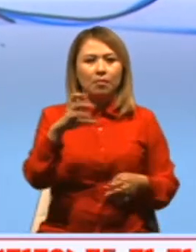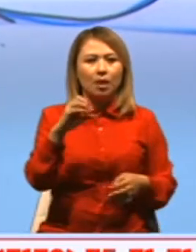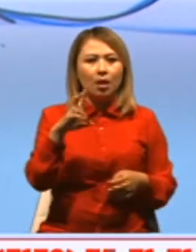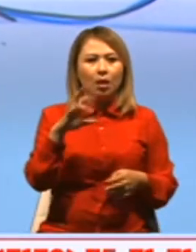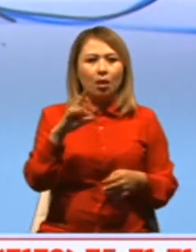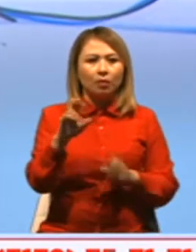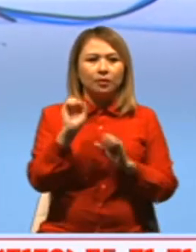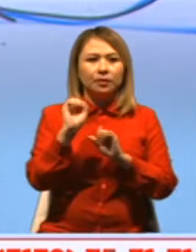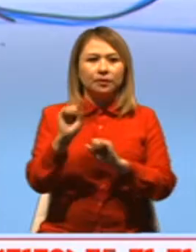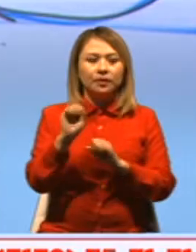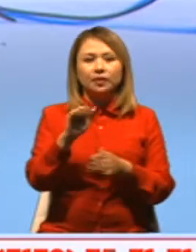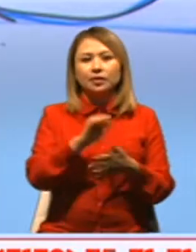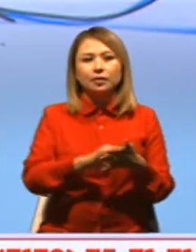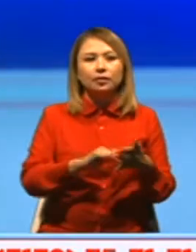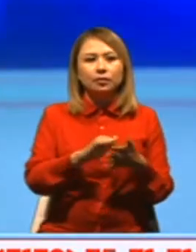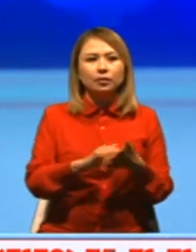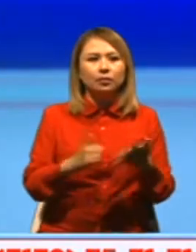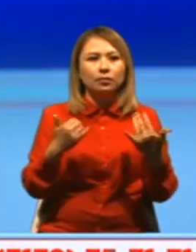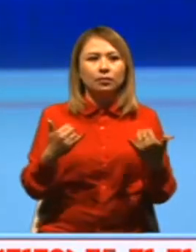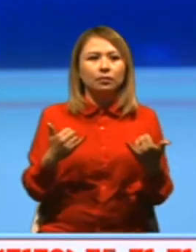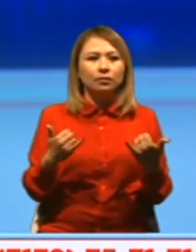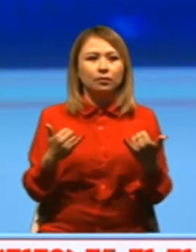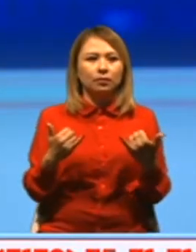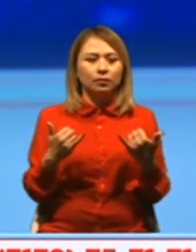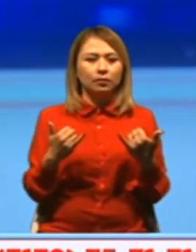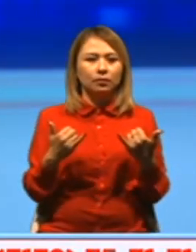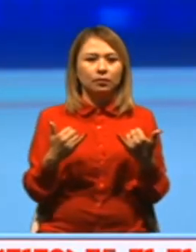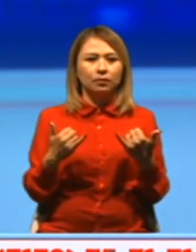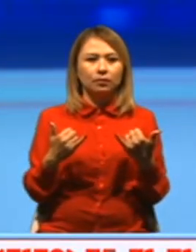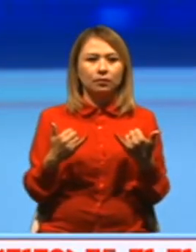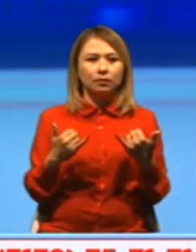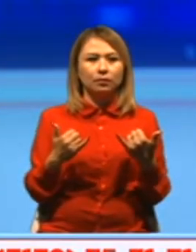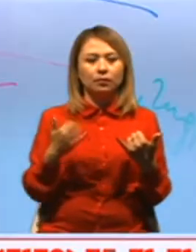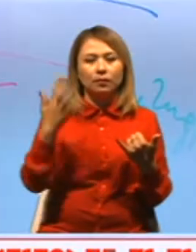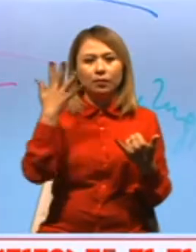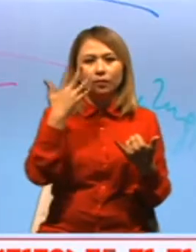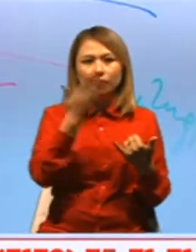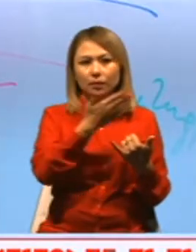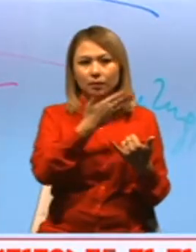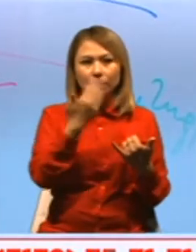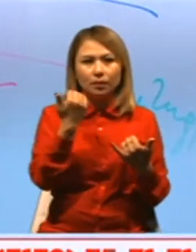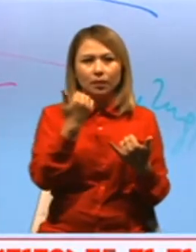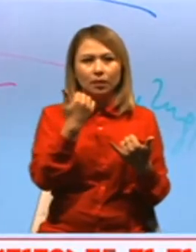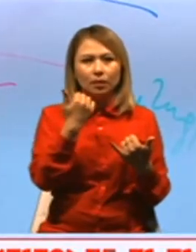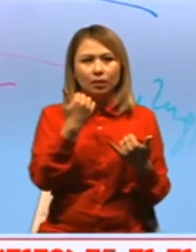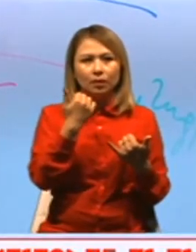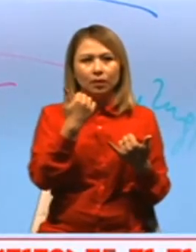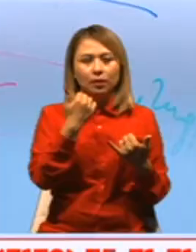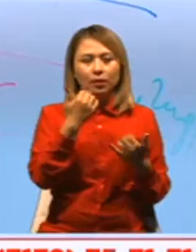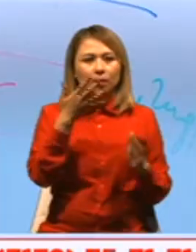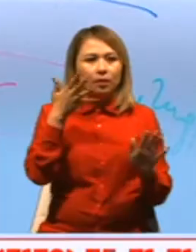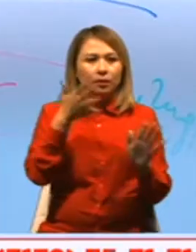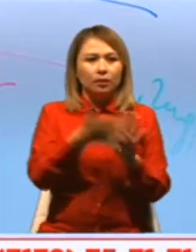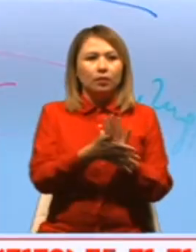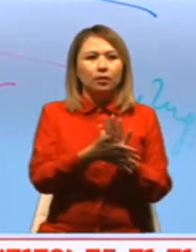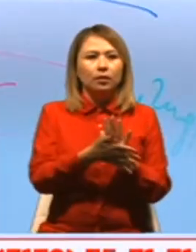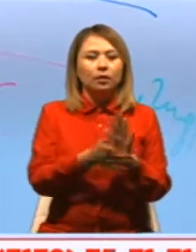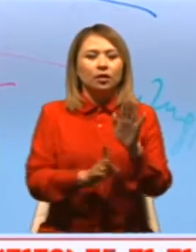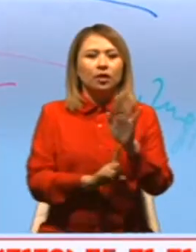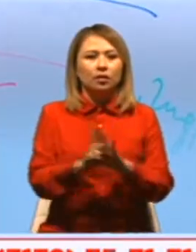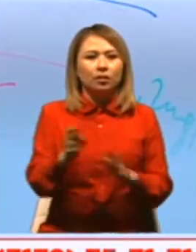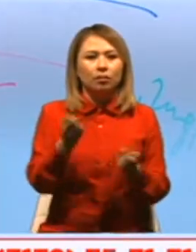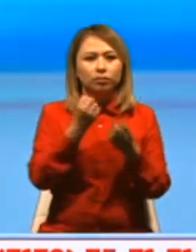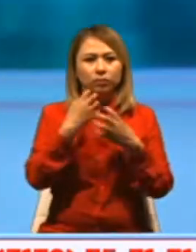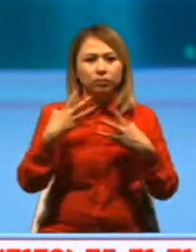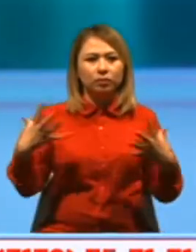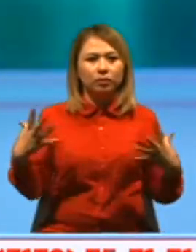атқарады. Ал жаңағы себептерге байланысты, қандай да бір себептерге байланысты, белок жоқ болған кезде ол біздің ағзамызға өтіп кетеді. Сосын бізде ісіну болады. Яғни